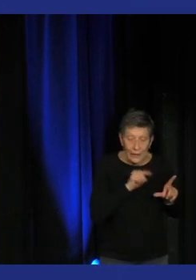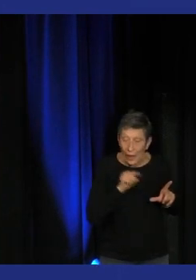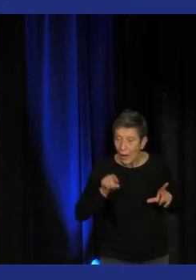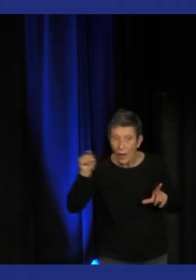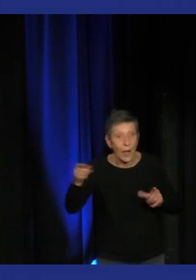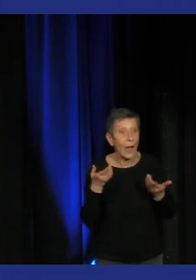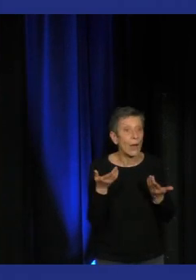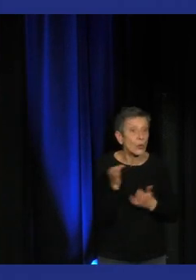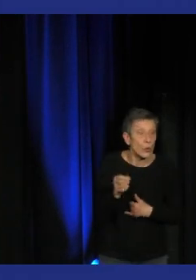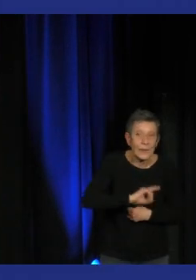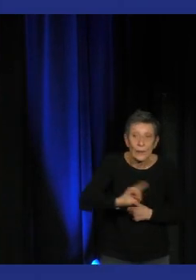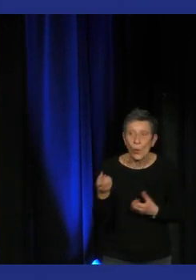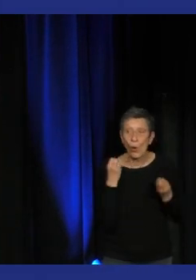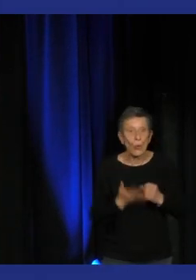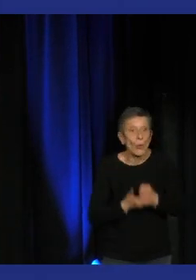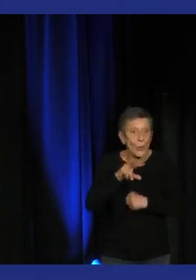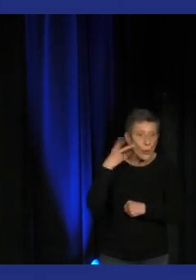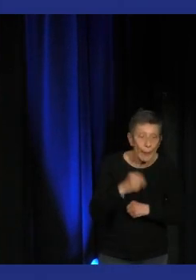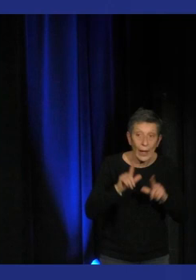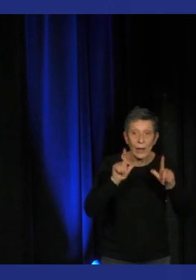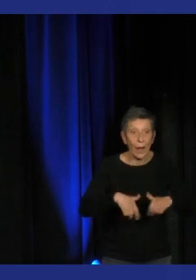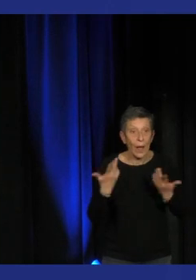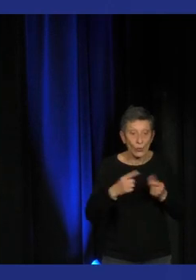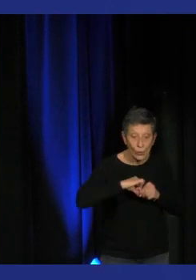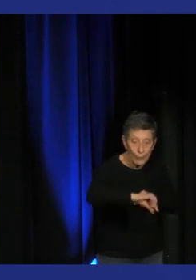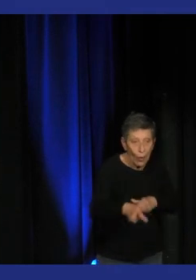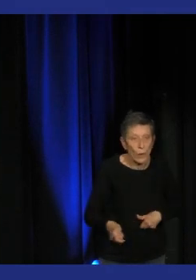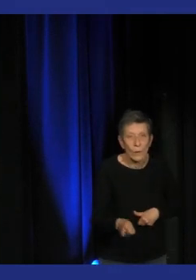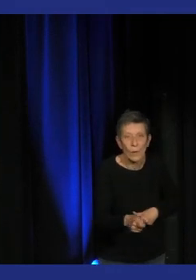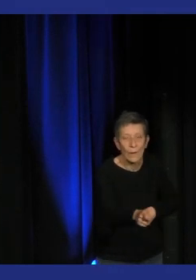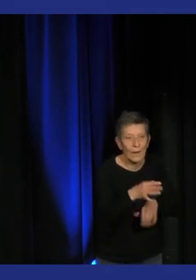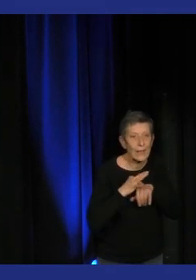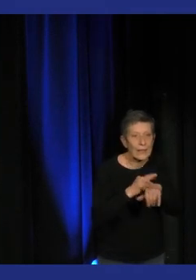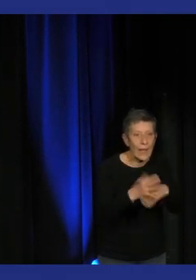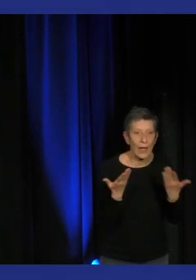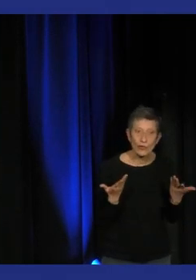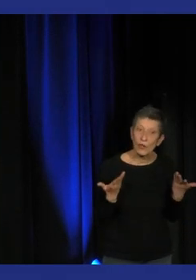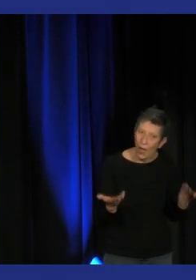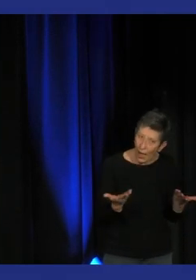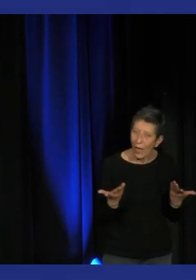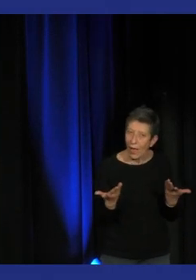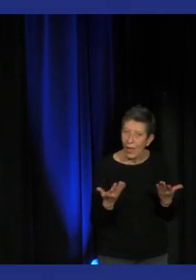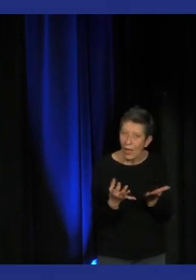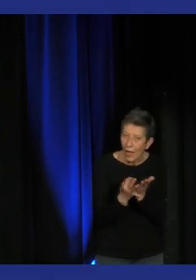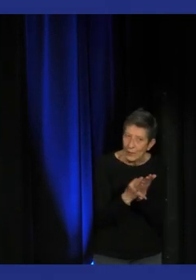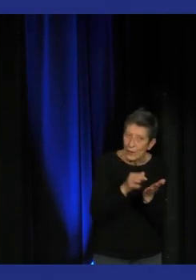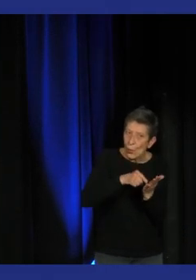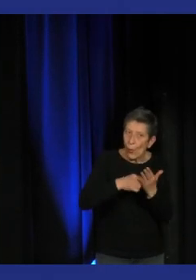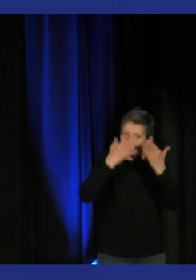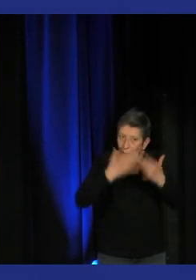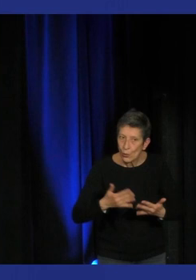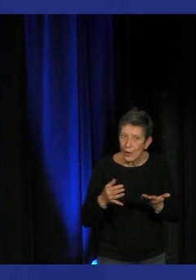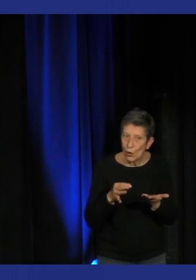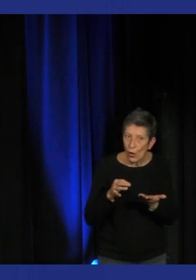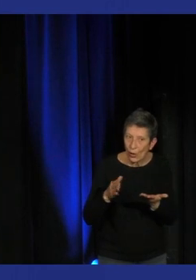non automatiques, de l'aide humaine, des bandes de guidage. Vous allez commencer à avoir de l'information dans des calculateurs au même